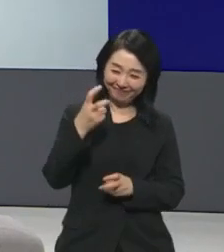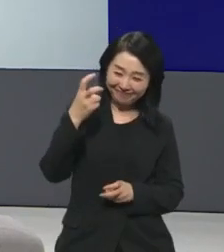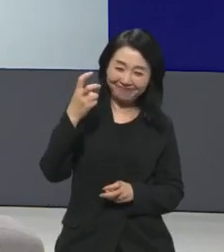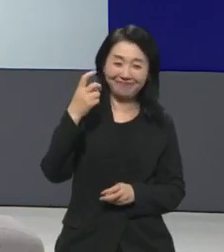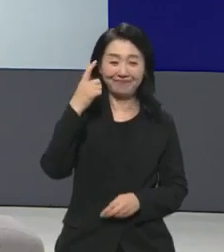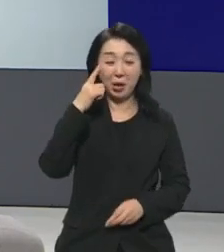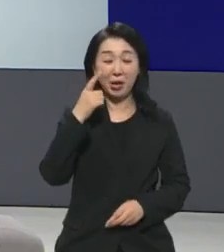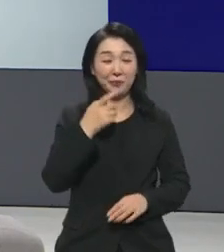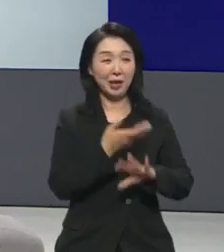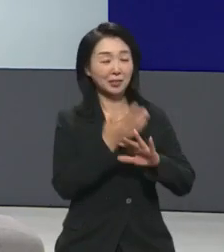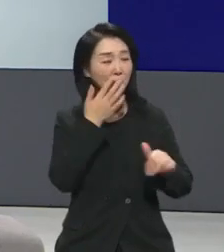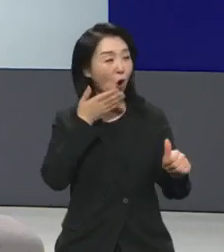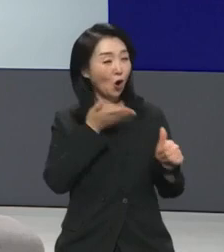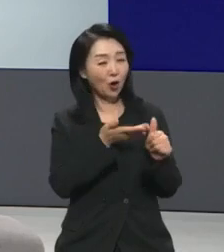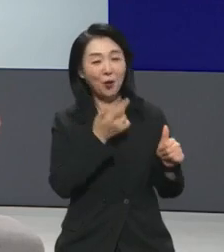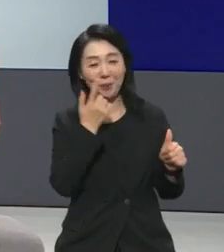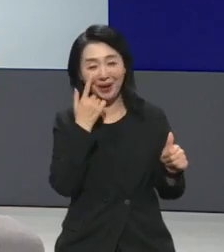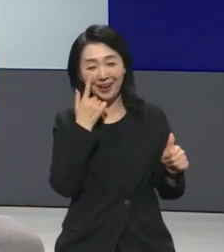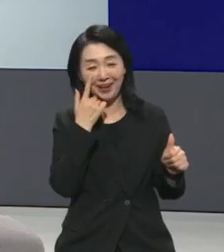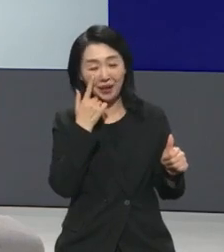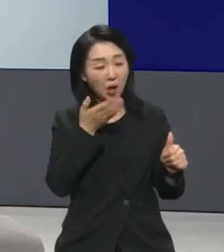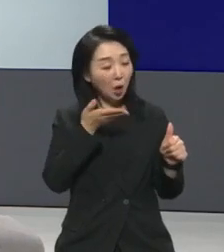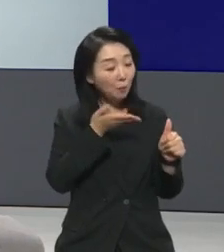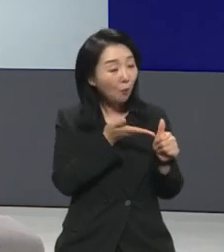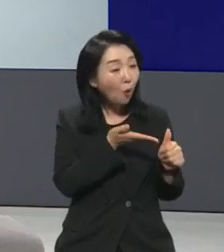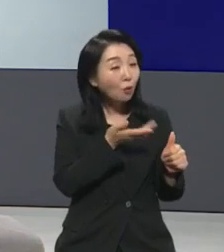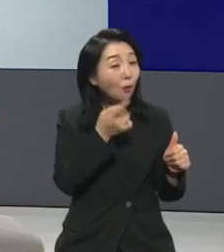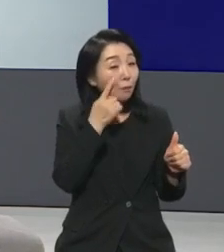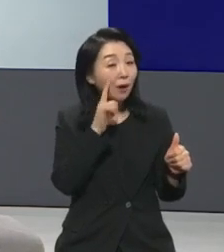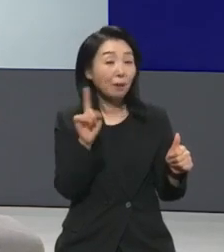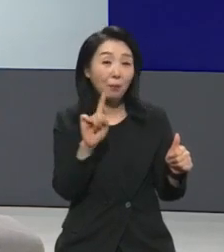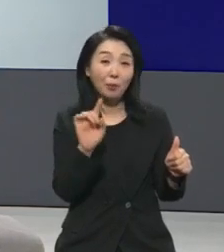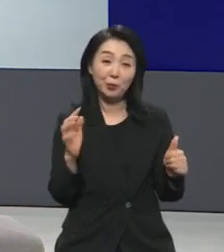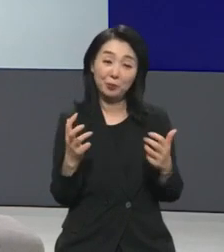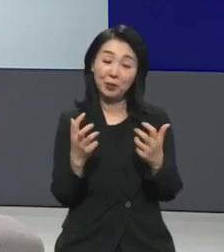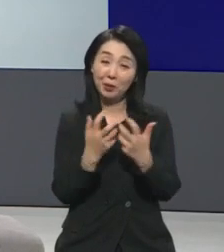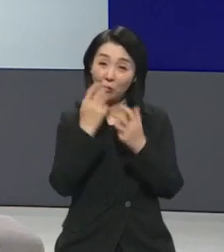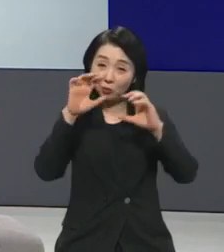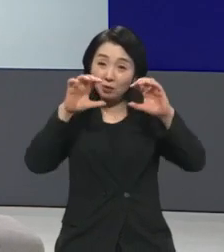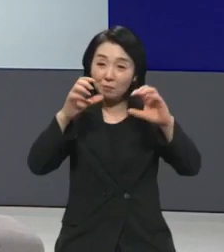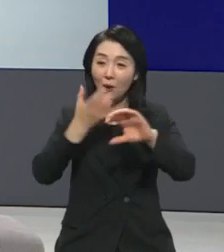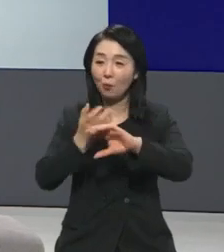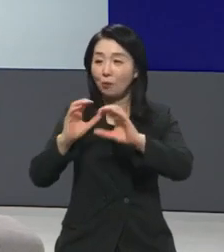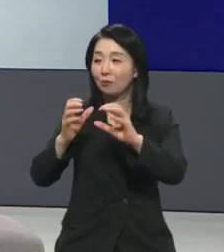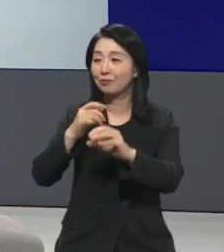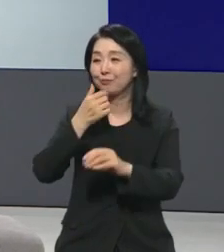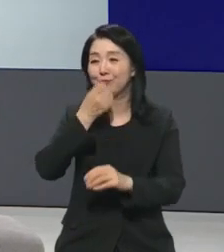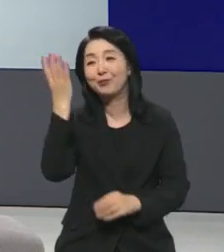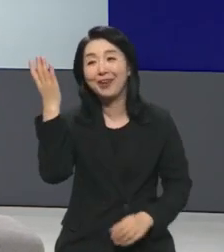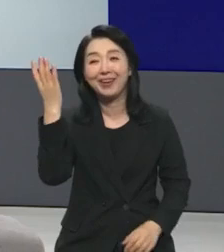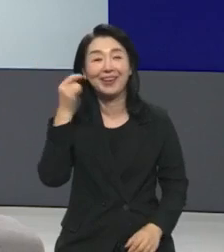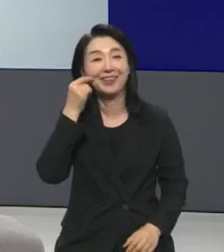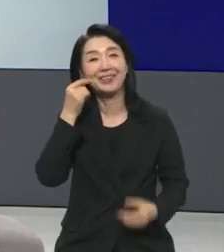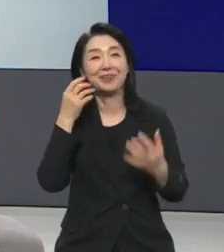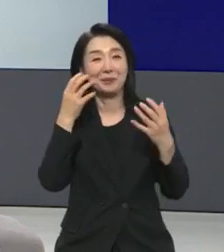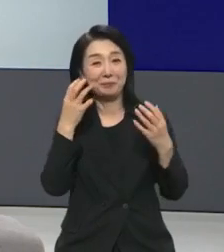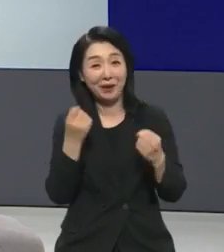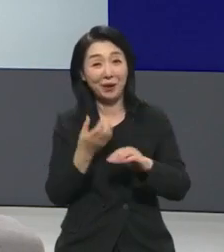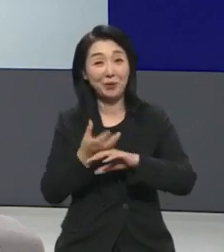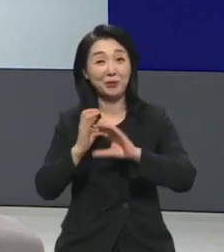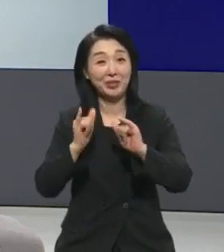예. 남에게 먹여봤는데요. 네. 무엇을 먹여봤냐? 요새 냉동김밥이 외국에서 그렇게 유행이라고 해서